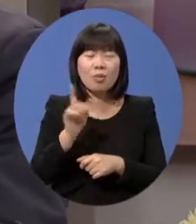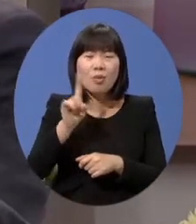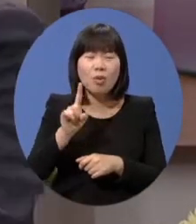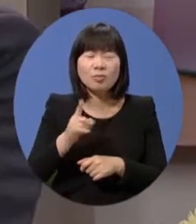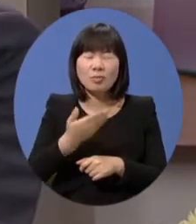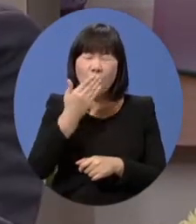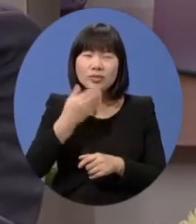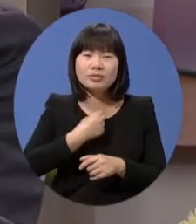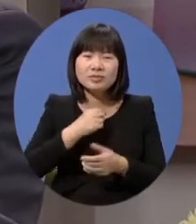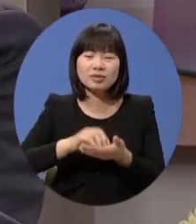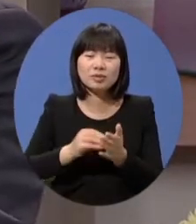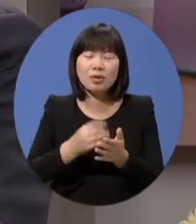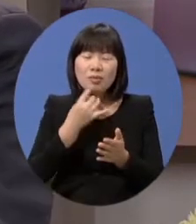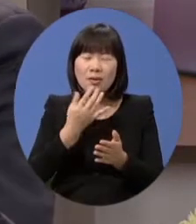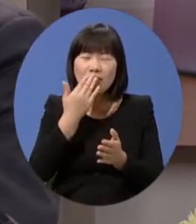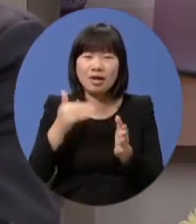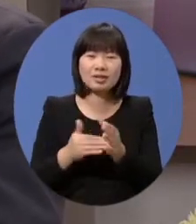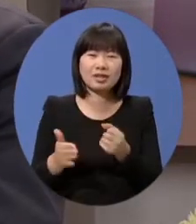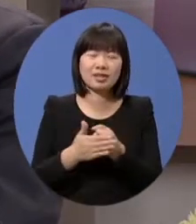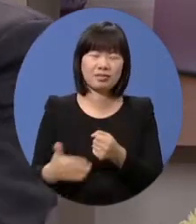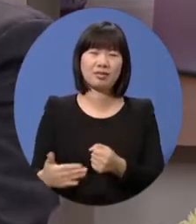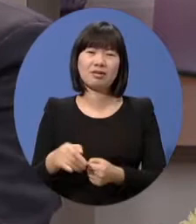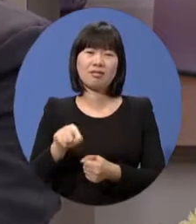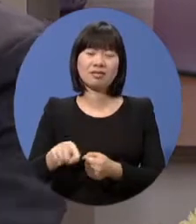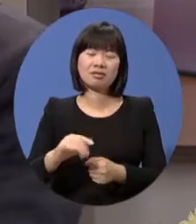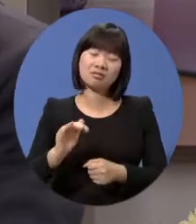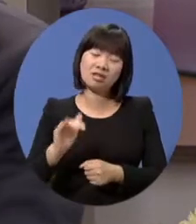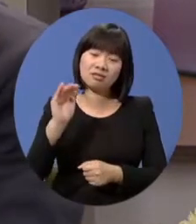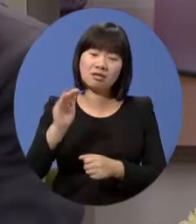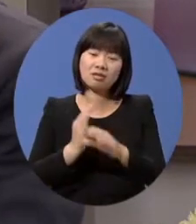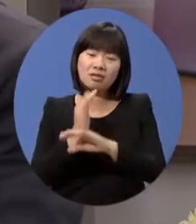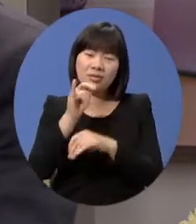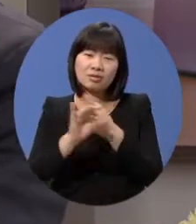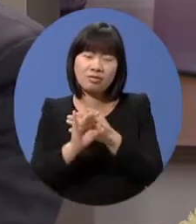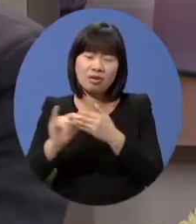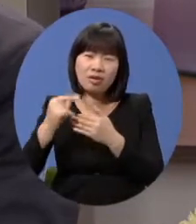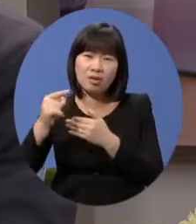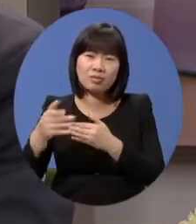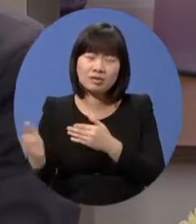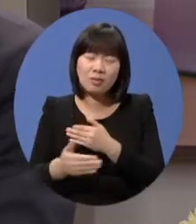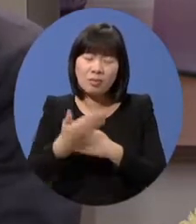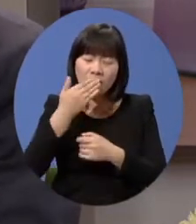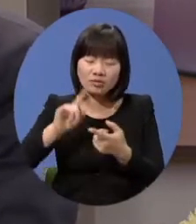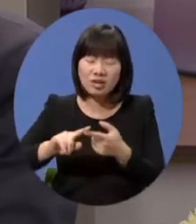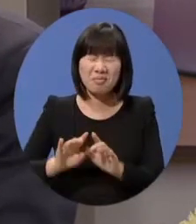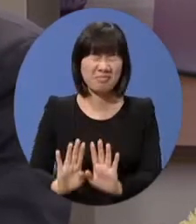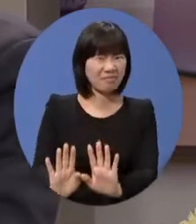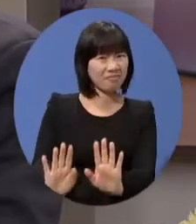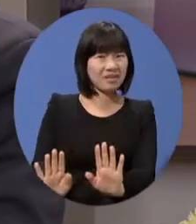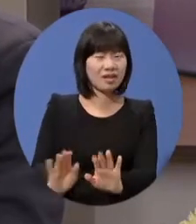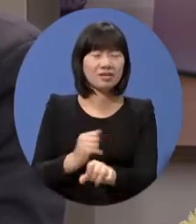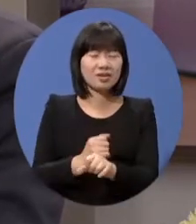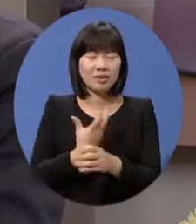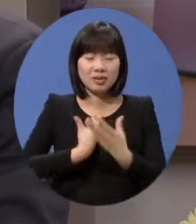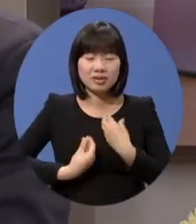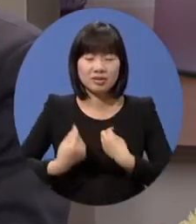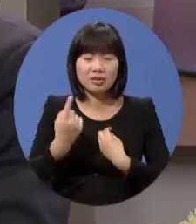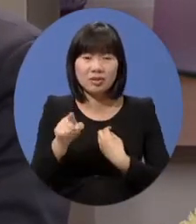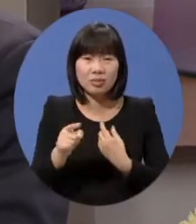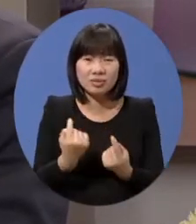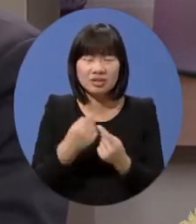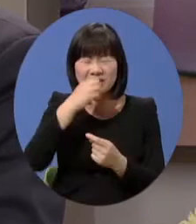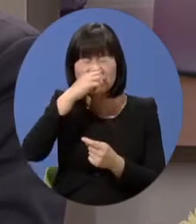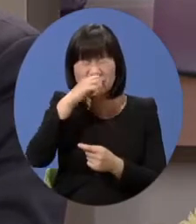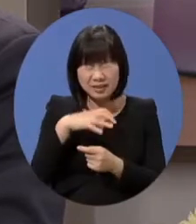먹고 싶은 만큼 먹습니다. 아. 그러니까 이걸 그 단계를 넘어가 버리면 그 다음부터는 먹는 거에 대한 게 안 먹으려고 그러고요. 그 삼키는 보단 그냥